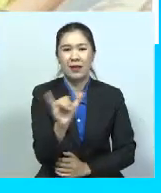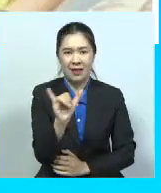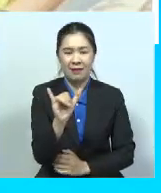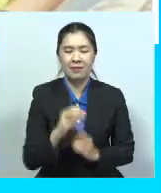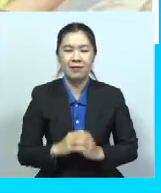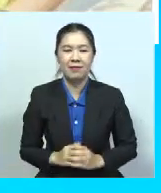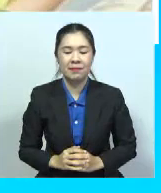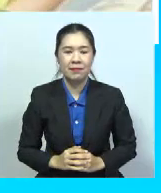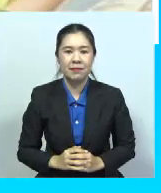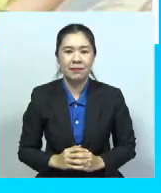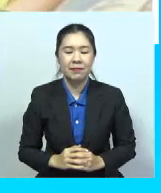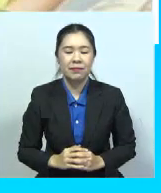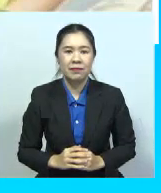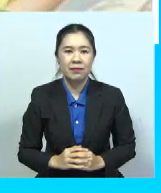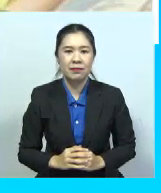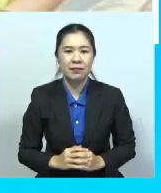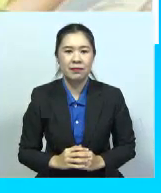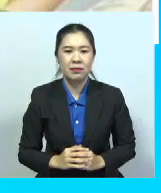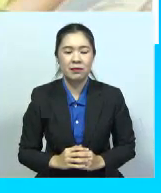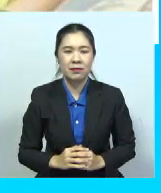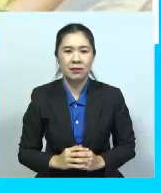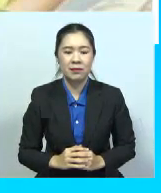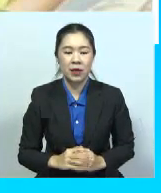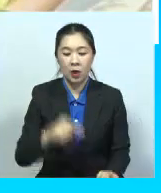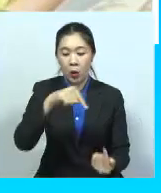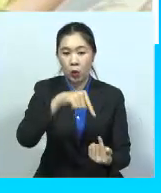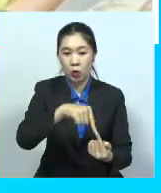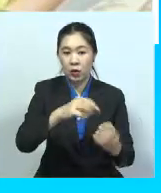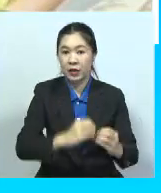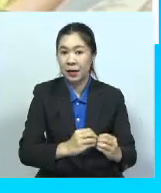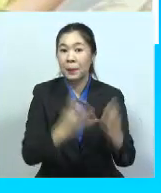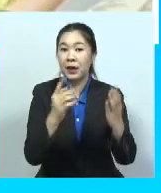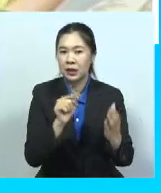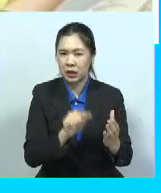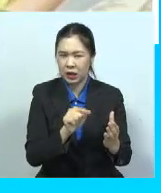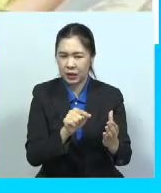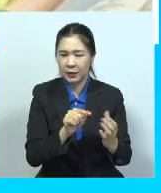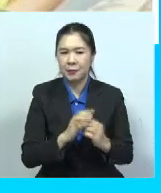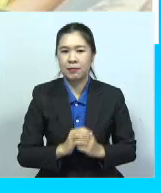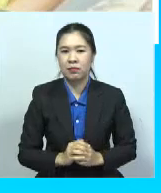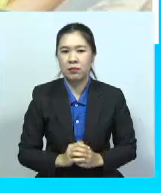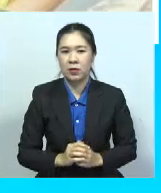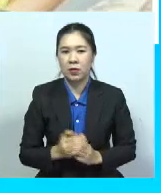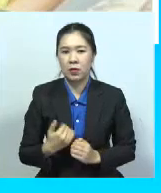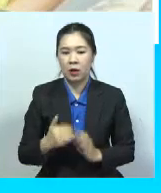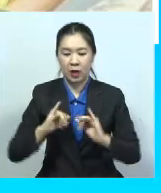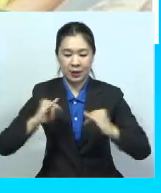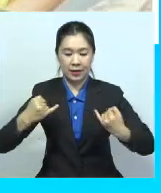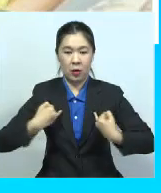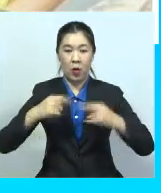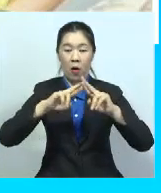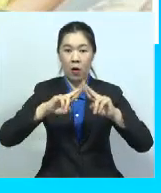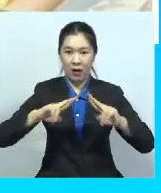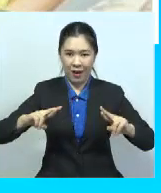ะ ค่ะเห็นบอกว่าจากจุดที่เกิดระเบิดครั้งนี้ขึ้นเนี่ยเกิดจากการที่คนที่เป็นเจ้าของร้